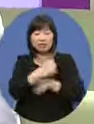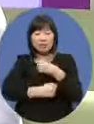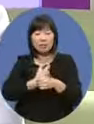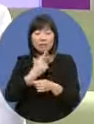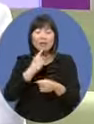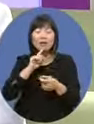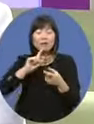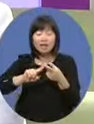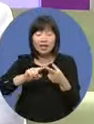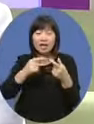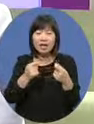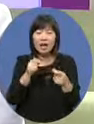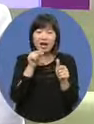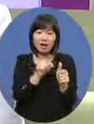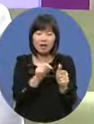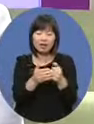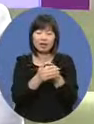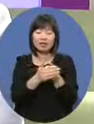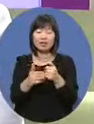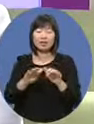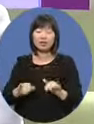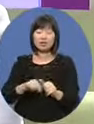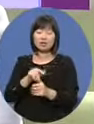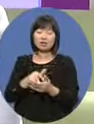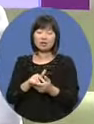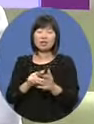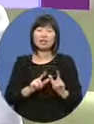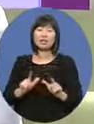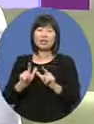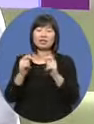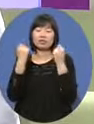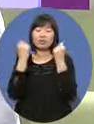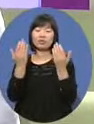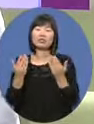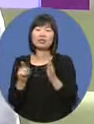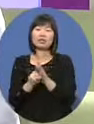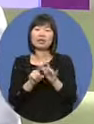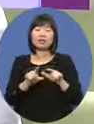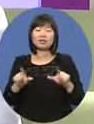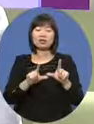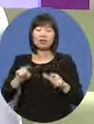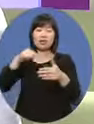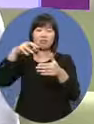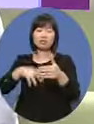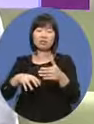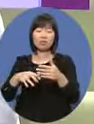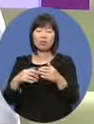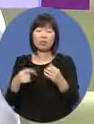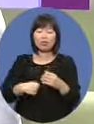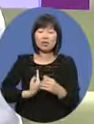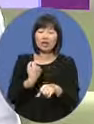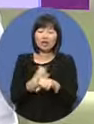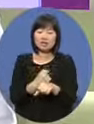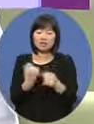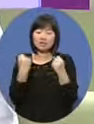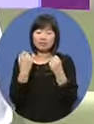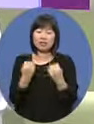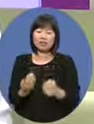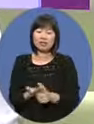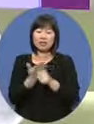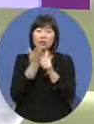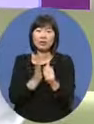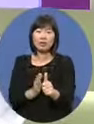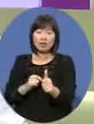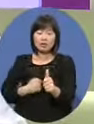이렇게 되기 때문에 아이들에게 현실에서 살아갈 수 있는 힘을 주려면 일상생활부터 혼자 할 수 있는 힘을 많이 키워주셔야 됩니다. 혼자 밥